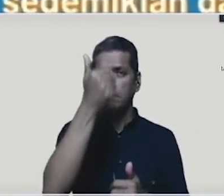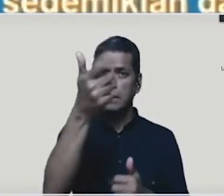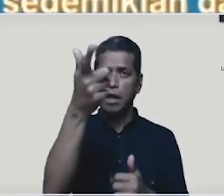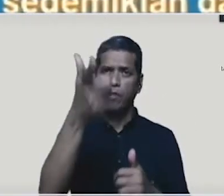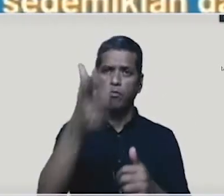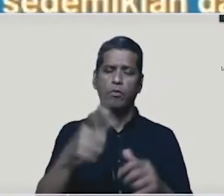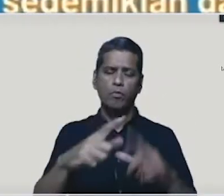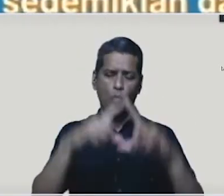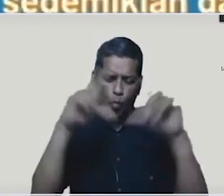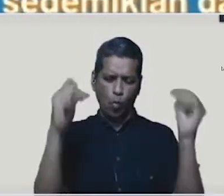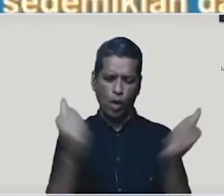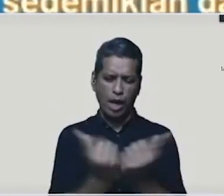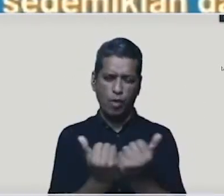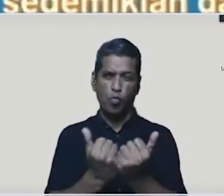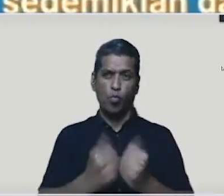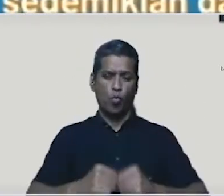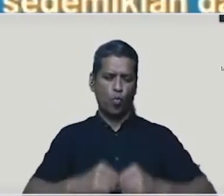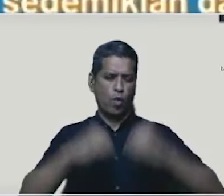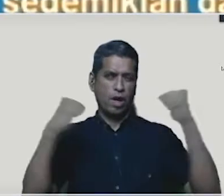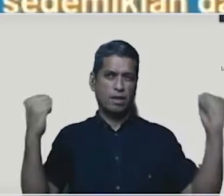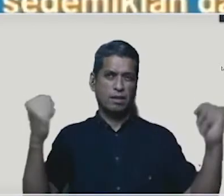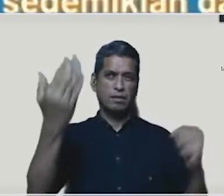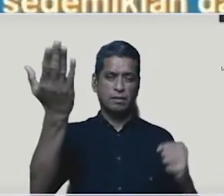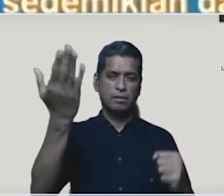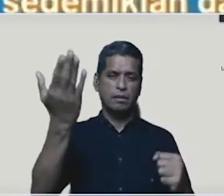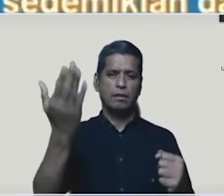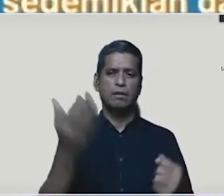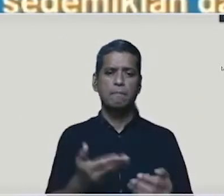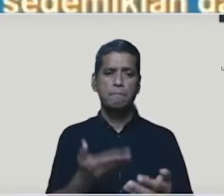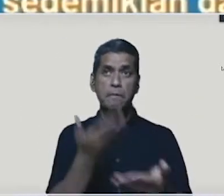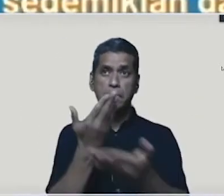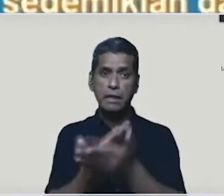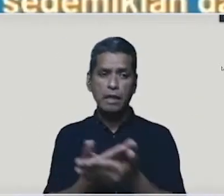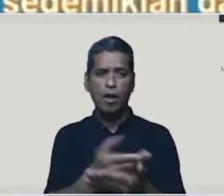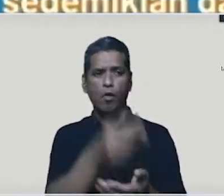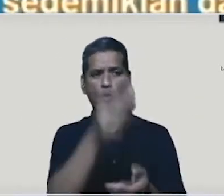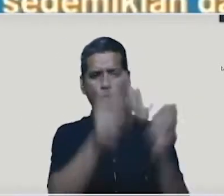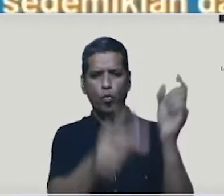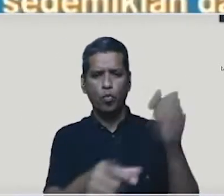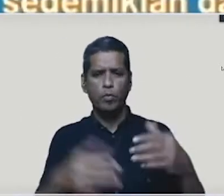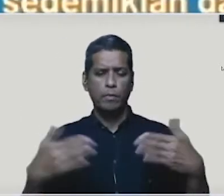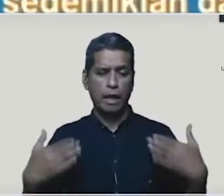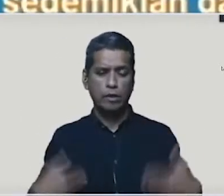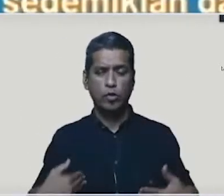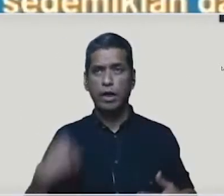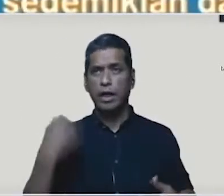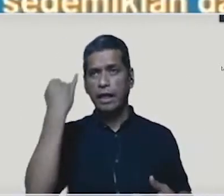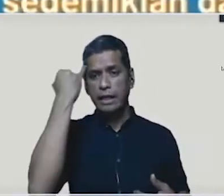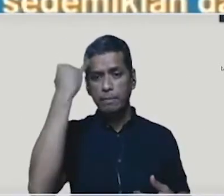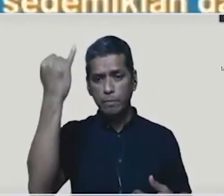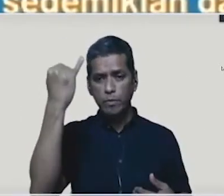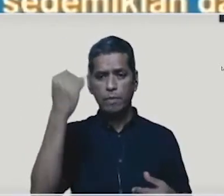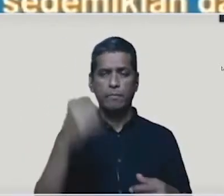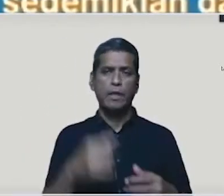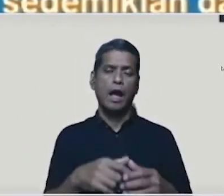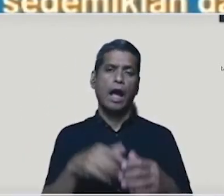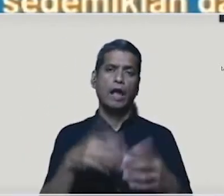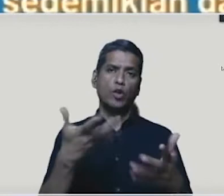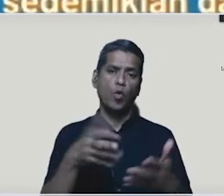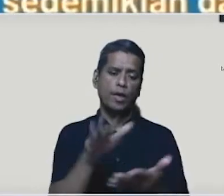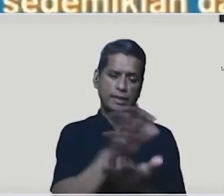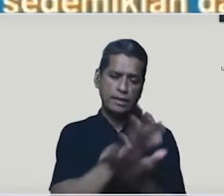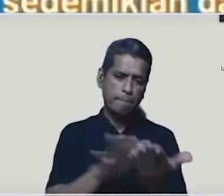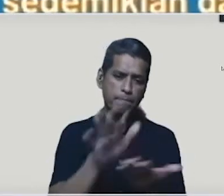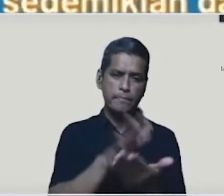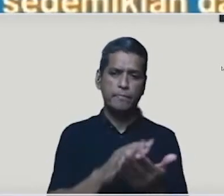rasanya telah meminta hal sedemikian dari seorang berilmu atau seorang ahli jampi atau